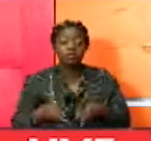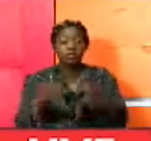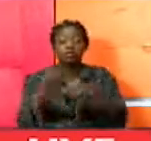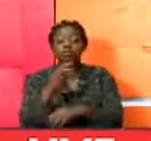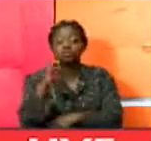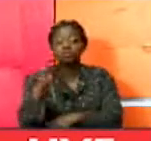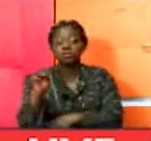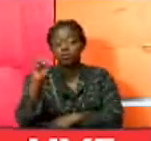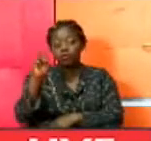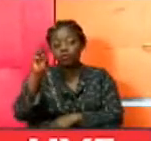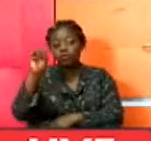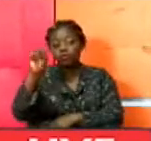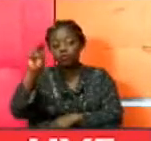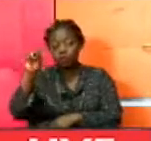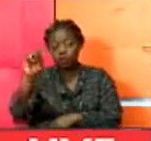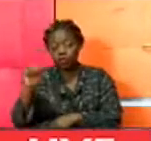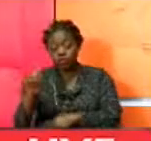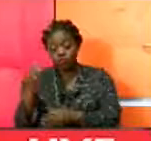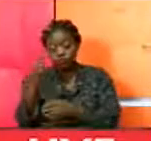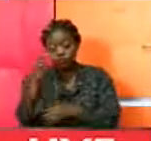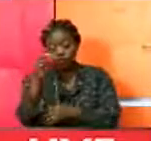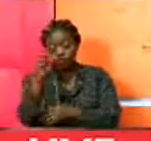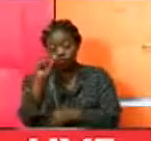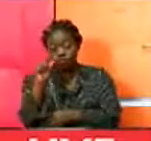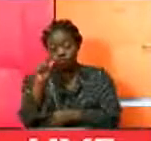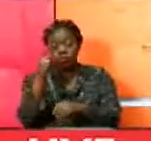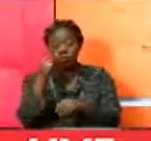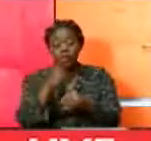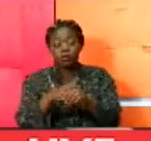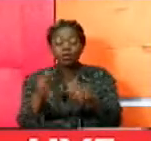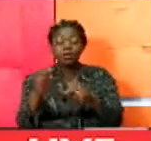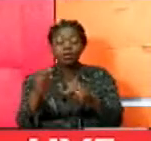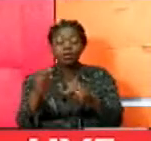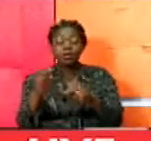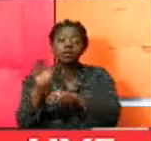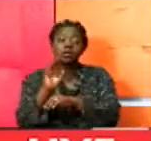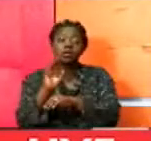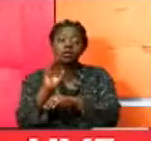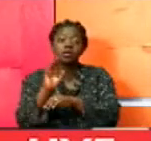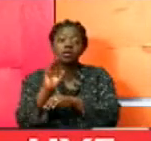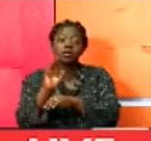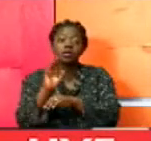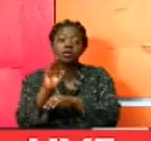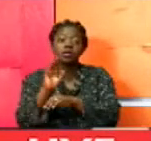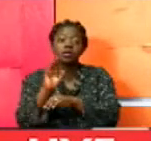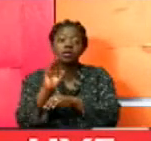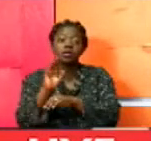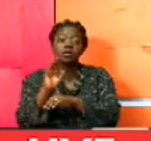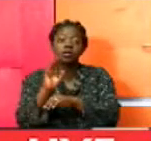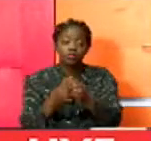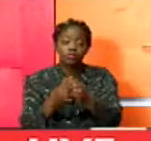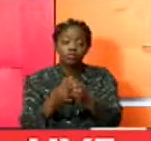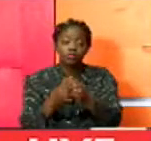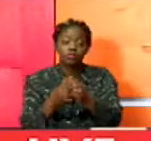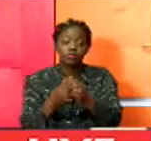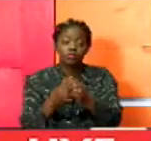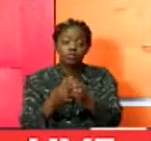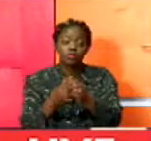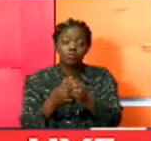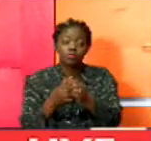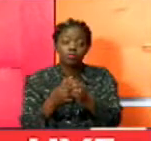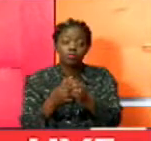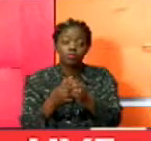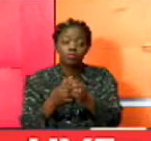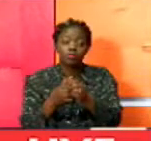w'owino ow'ekiseera Susan Kushaba atuuzizza olukiiko nga lwetabiddwamu abakulembeze b'ebiyumba ebiri mu katale kano